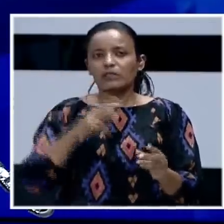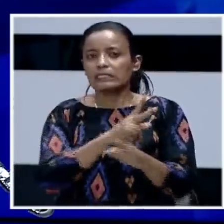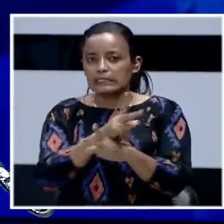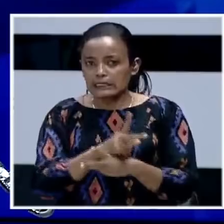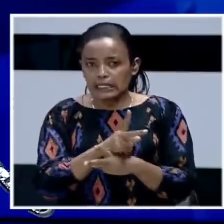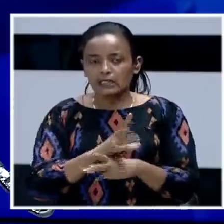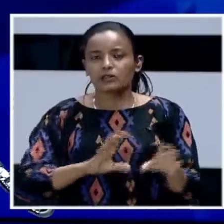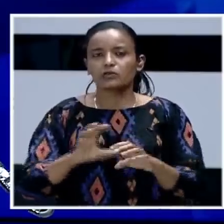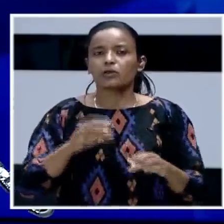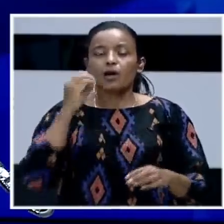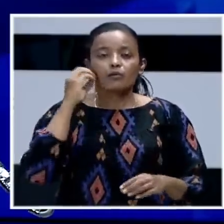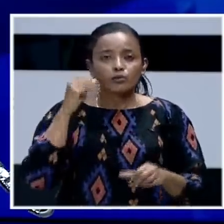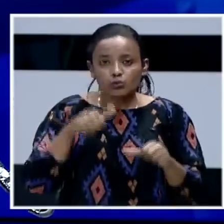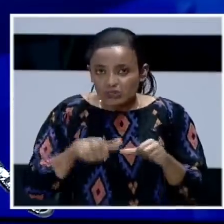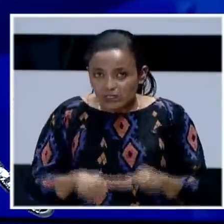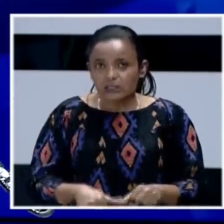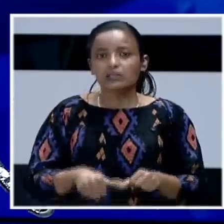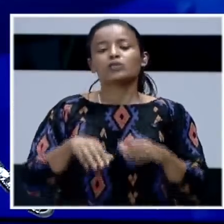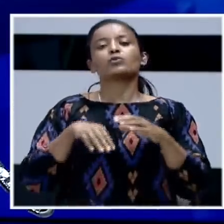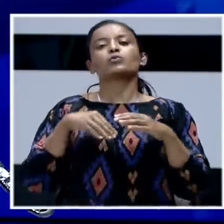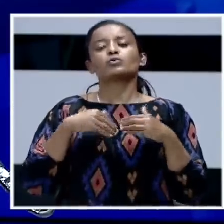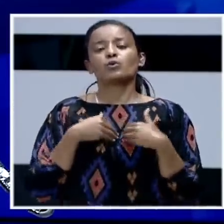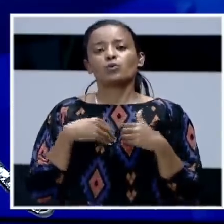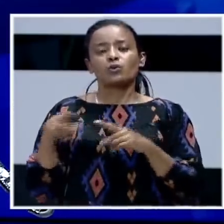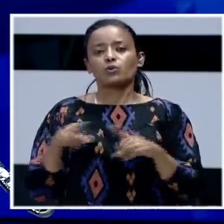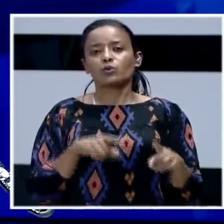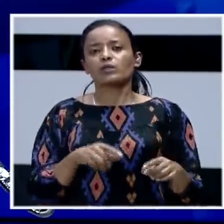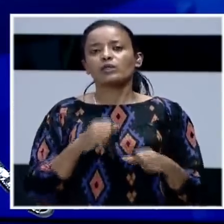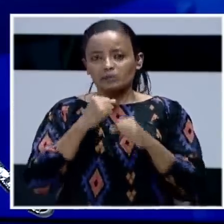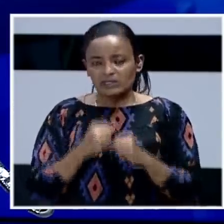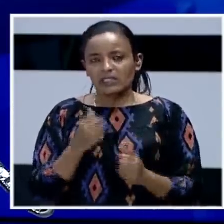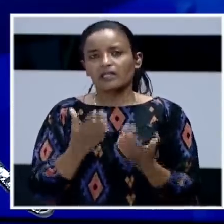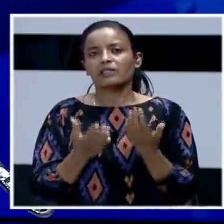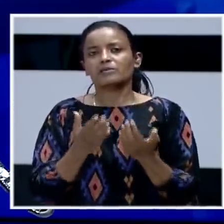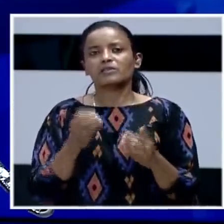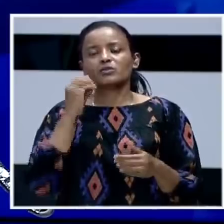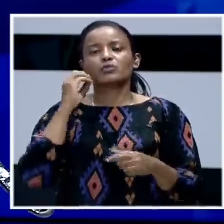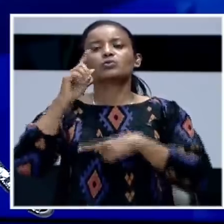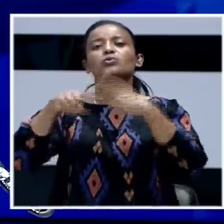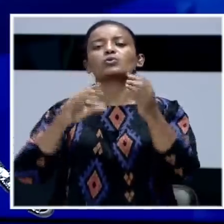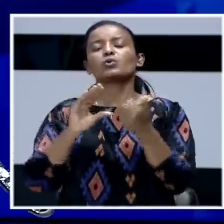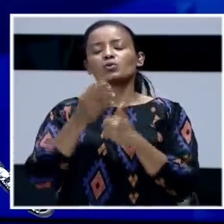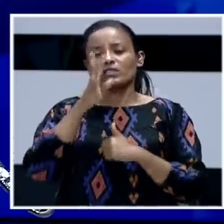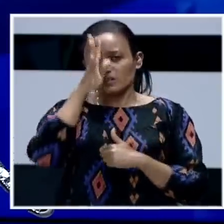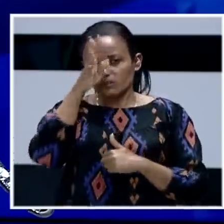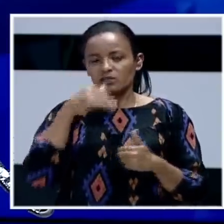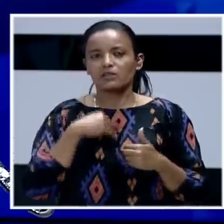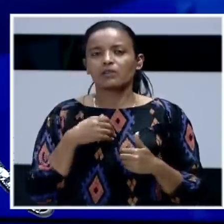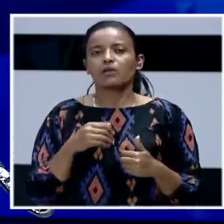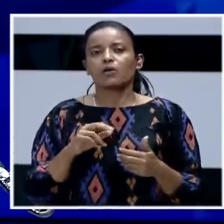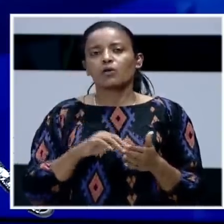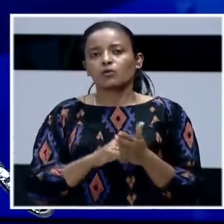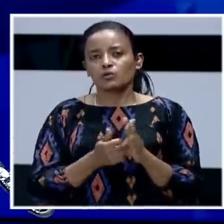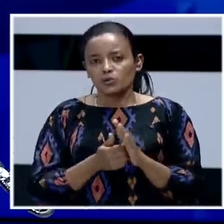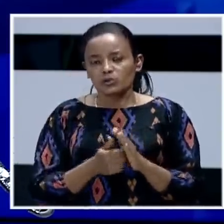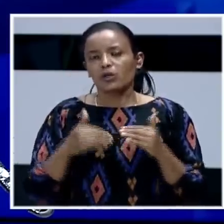أقعدت كجبر أو جزء خون تو أزر لون بستقع على متن حس جزء خلو لغنا تدون فترة خللو ويك أو